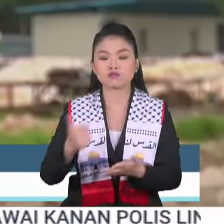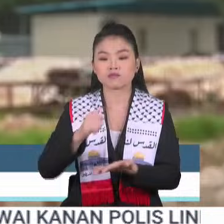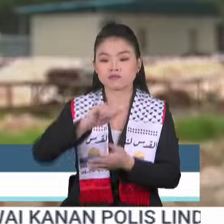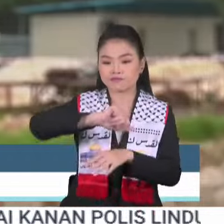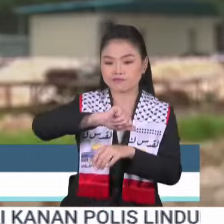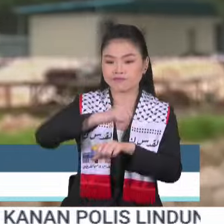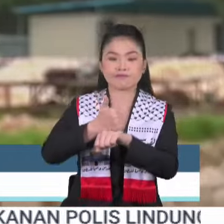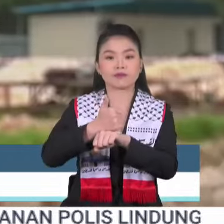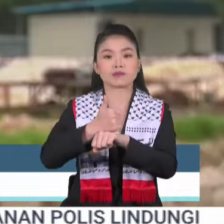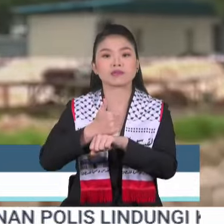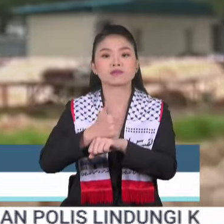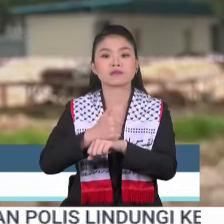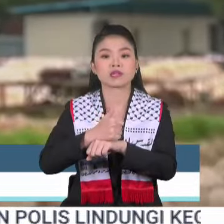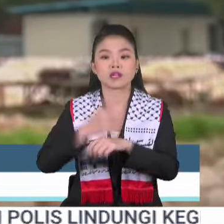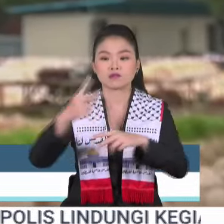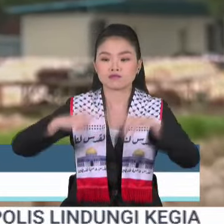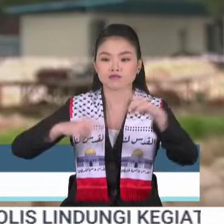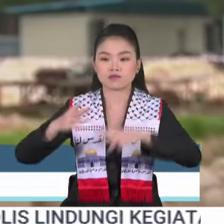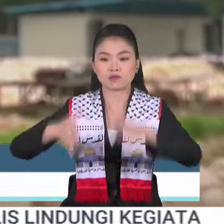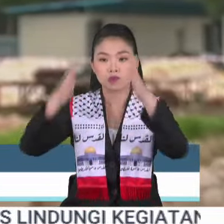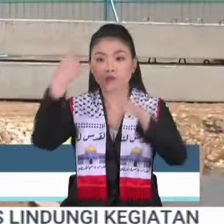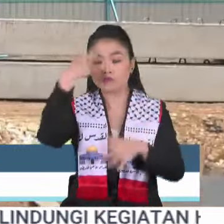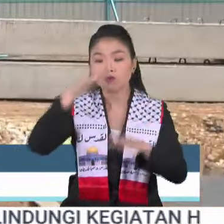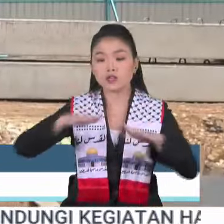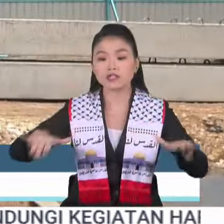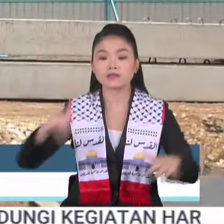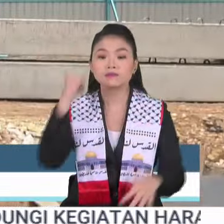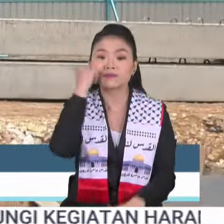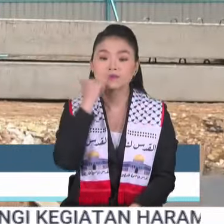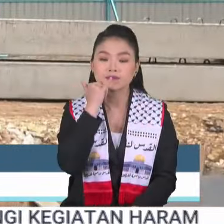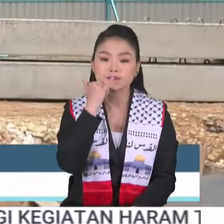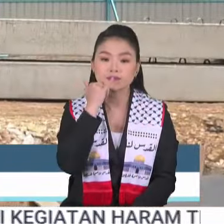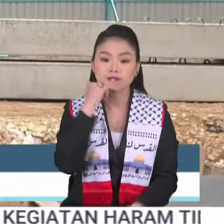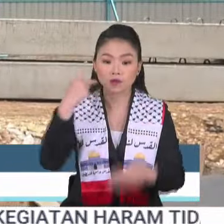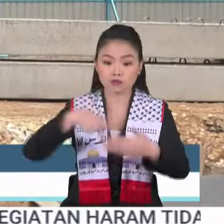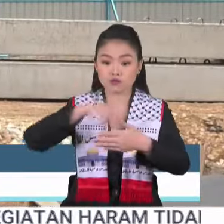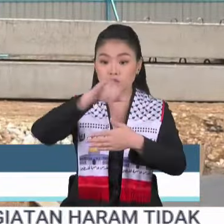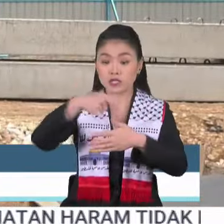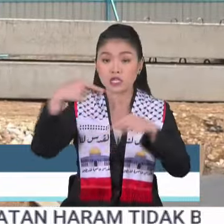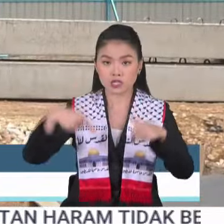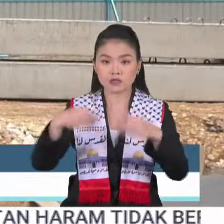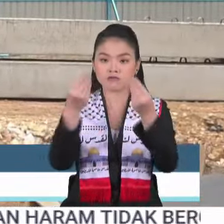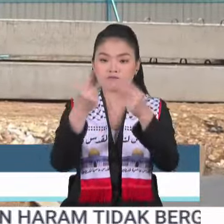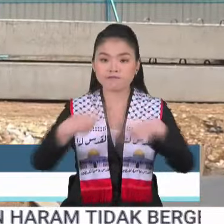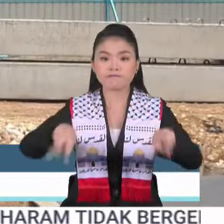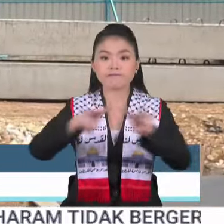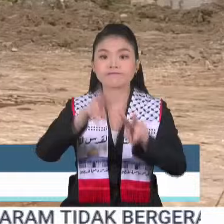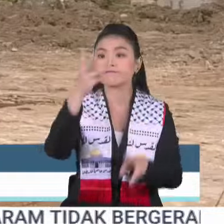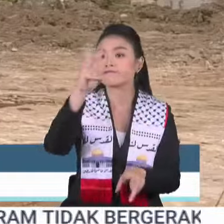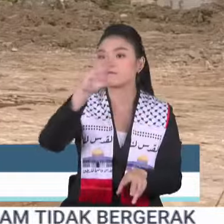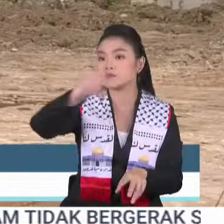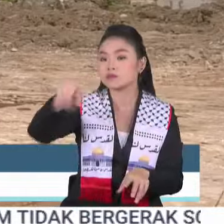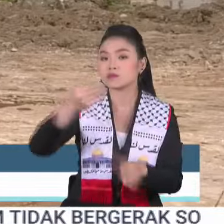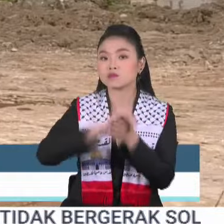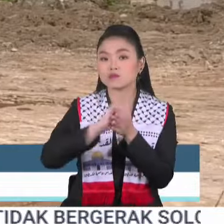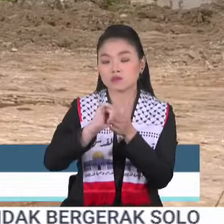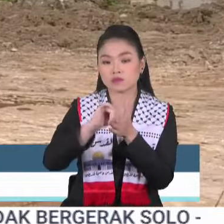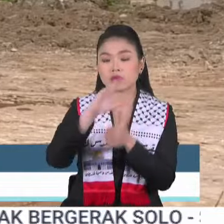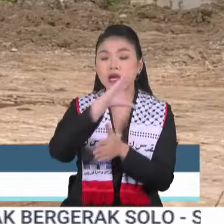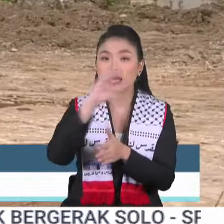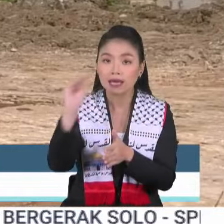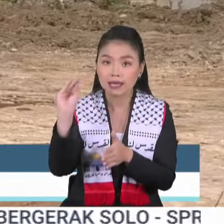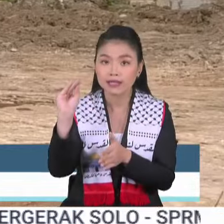anak yatim ini. Dan projek ini keseluruhannya adalah RM16 juta dan kita